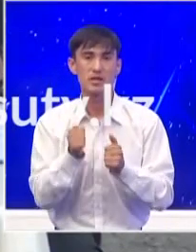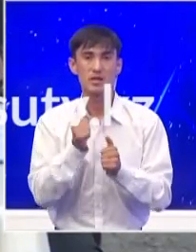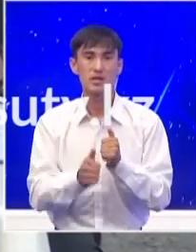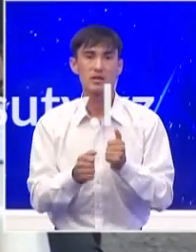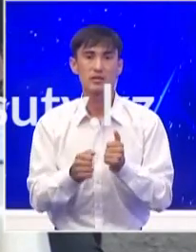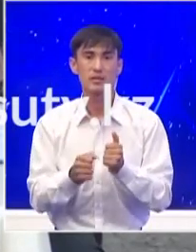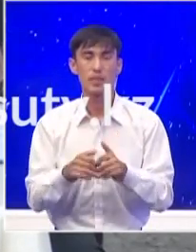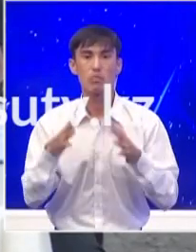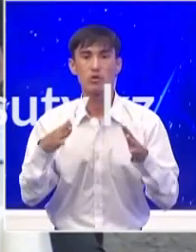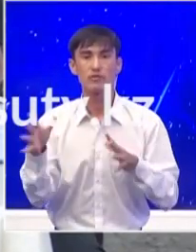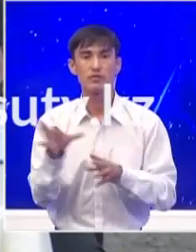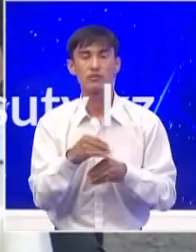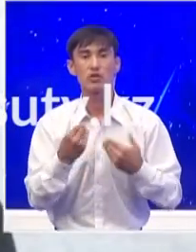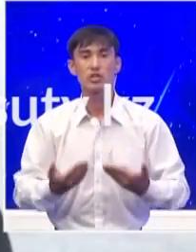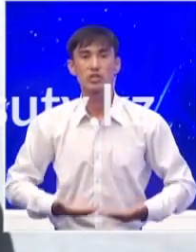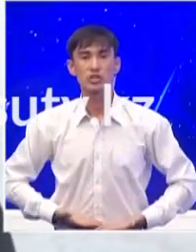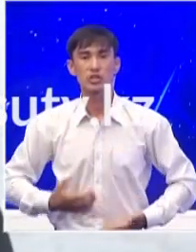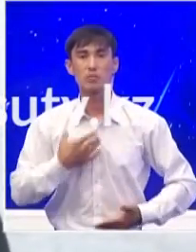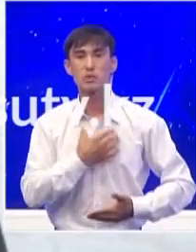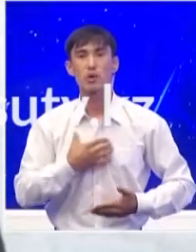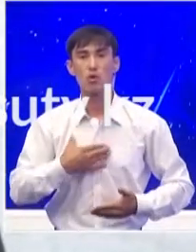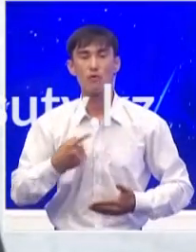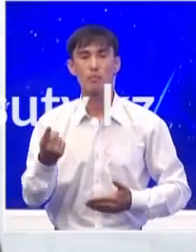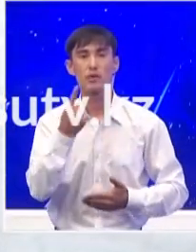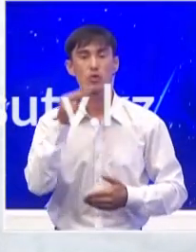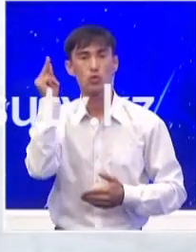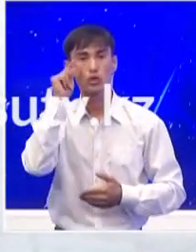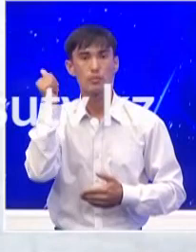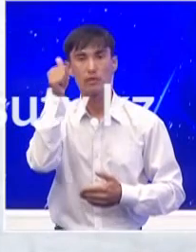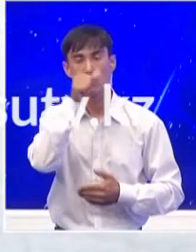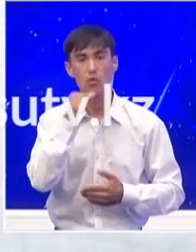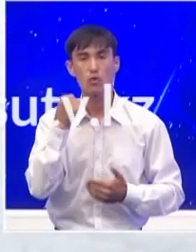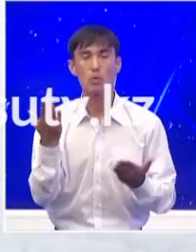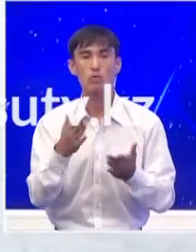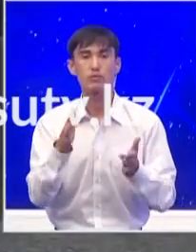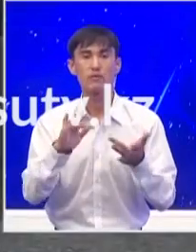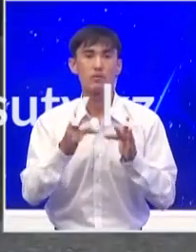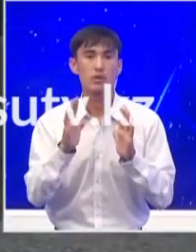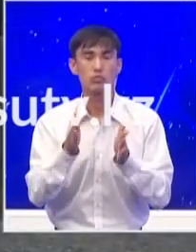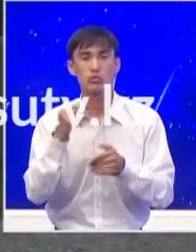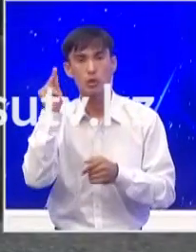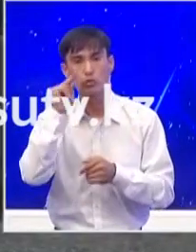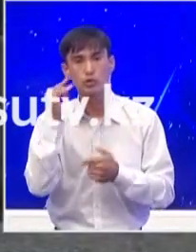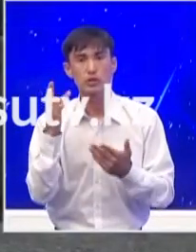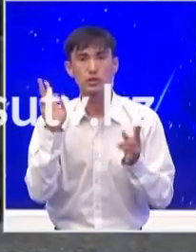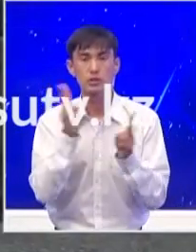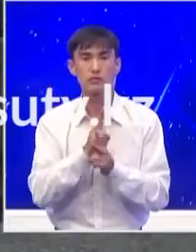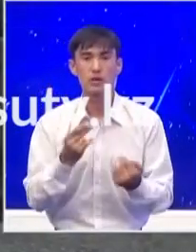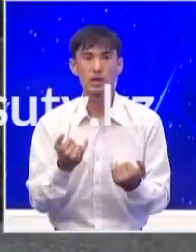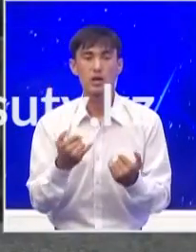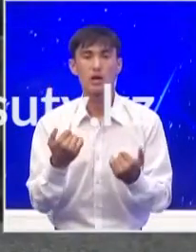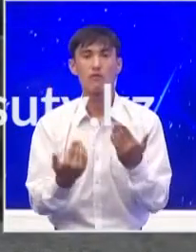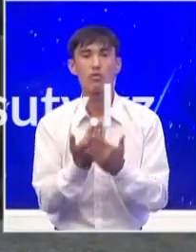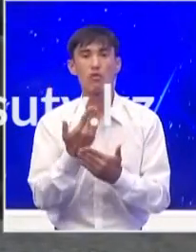больше всего жителей беспокоит приближение учебного года пока неизвестно в каком формате будет проводиться обучение однако